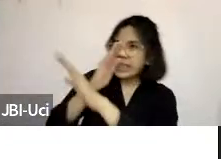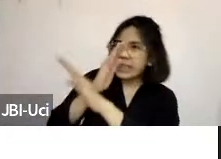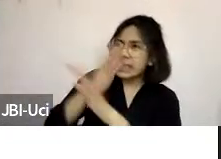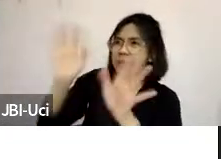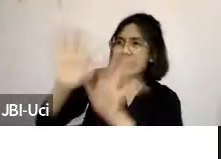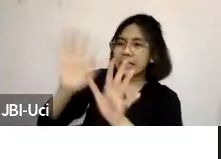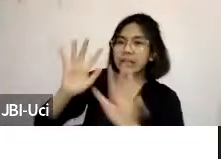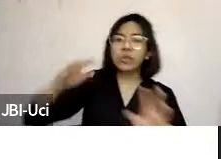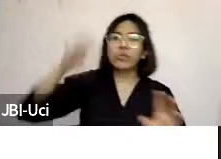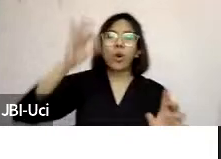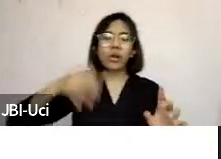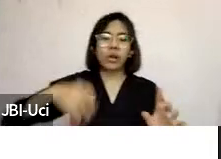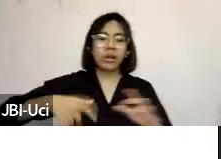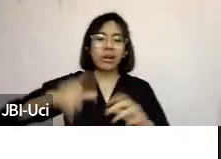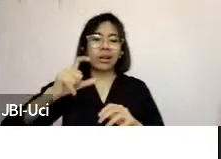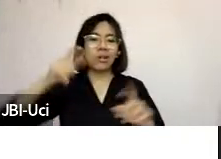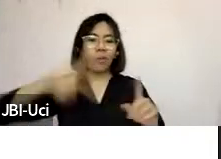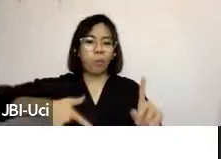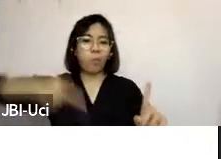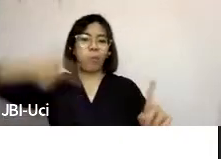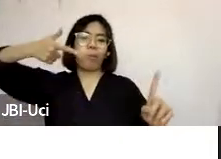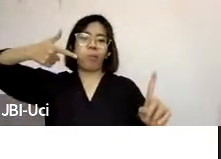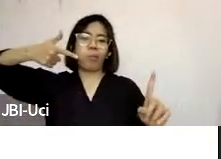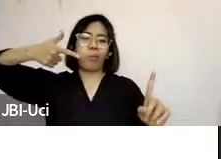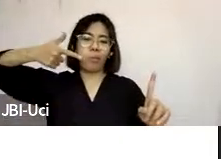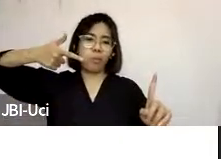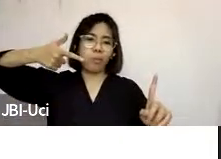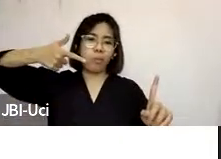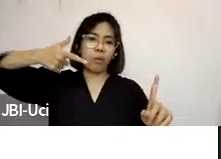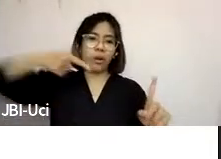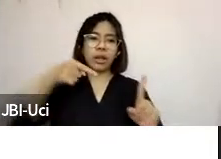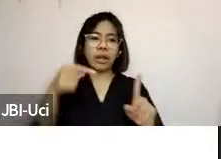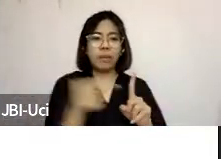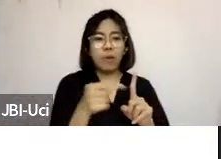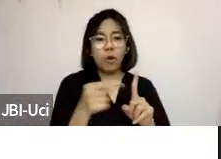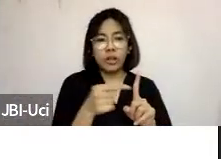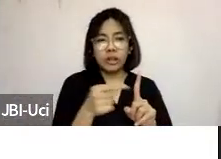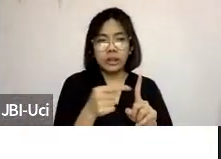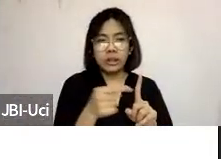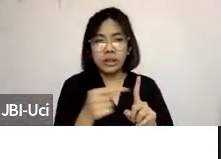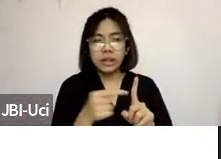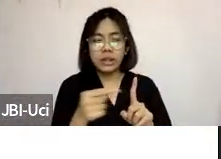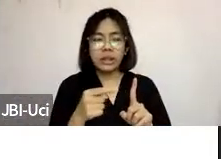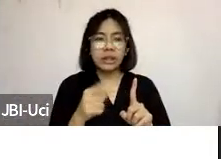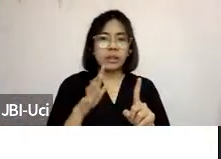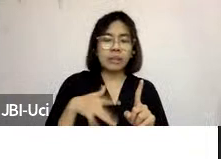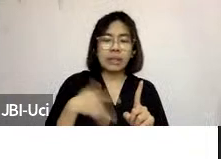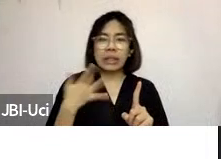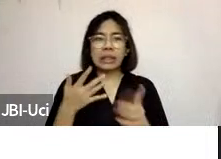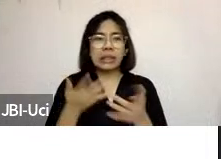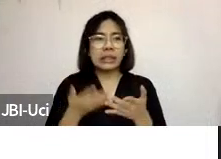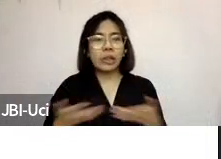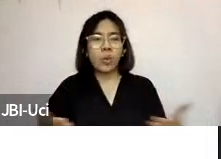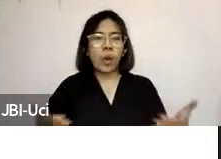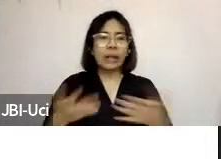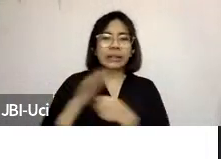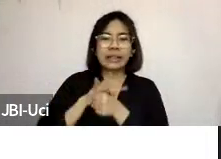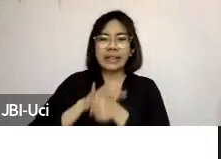polisi dan polisinya dalam keadaan tidak apa tidak menguntungkan ya jadi